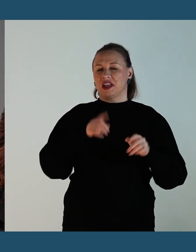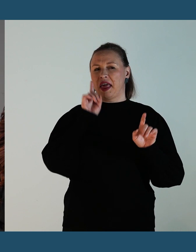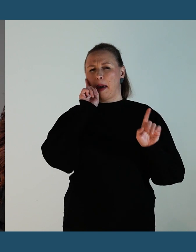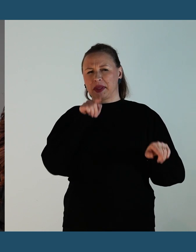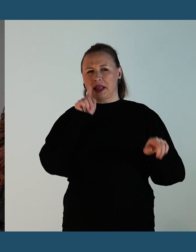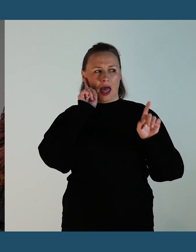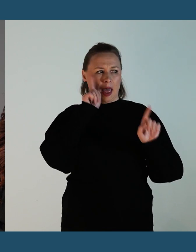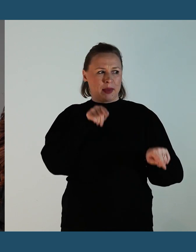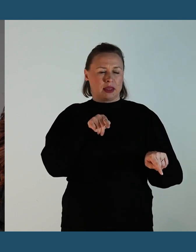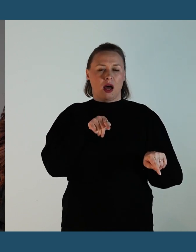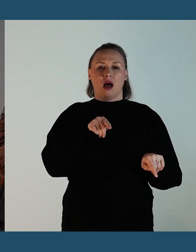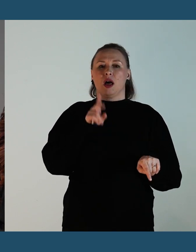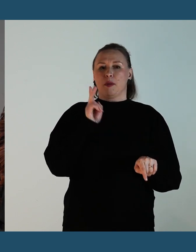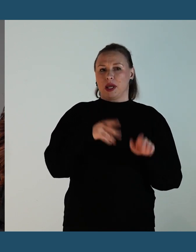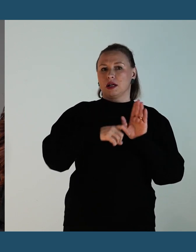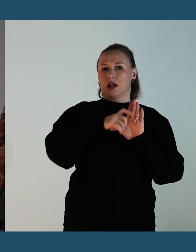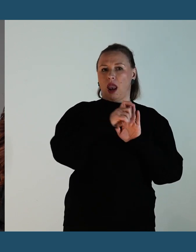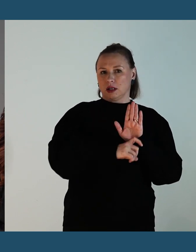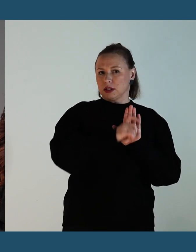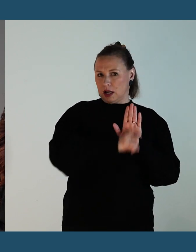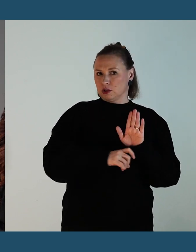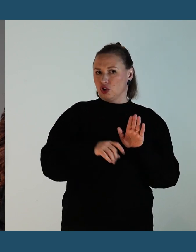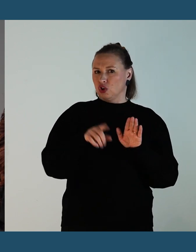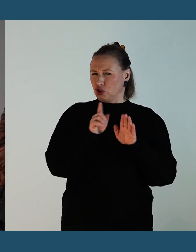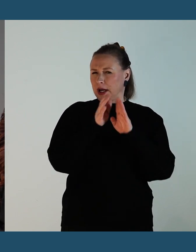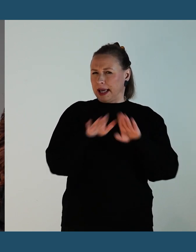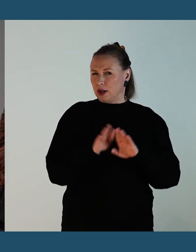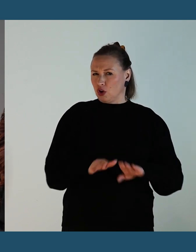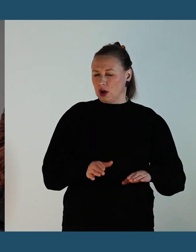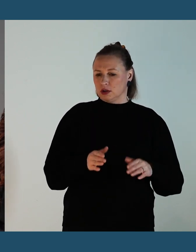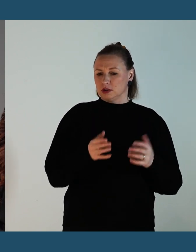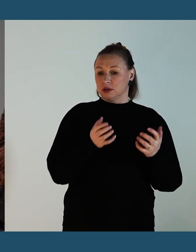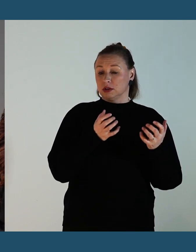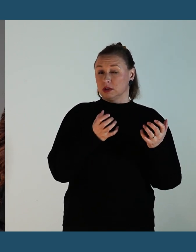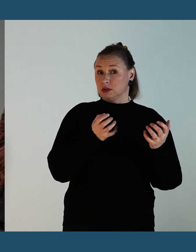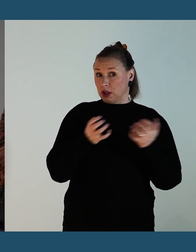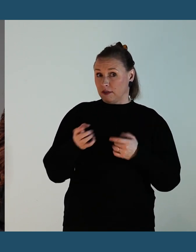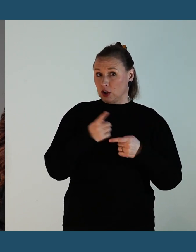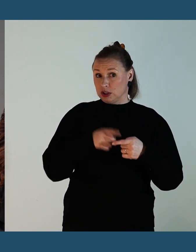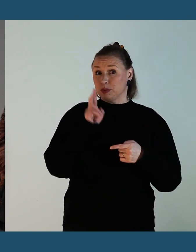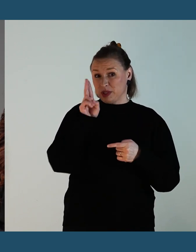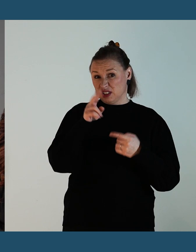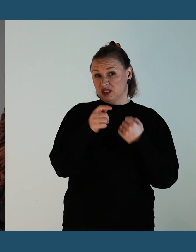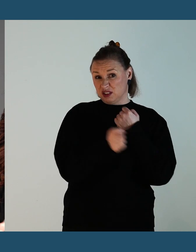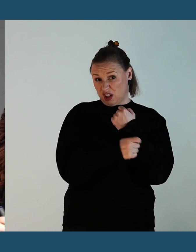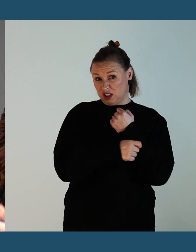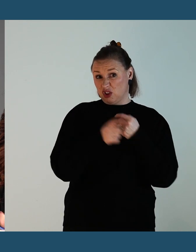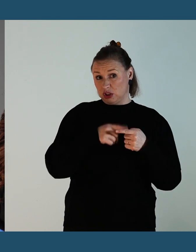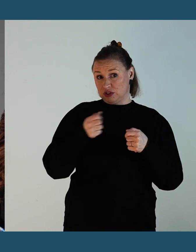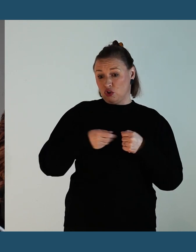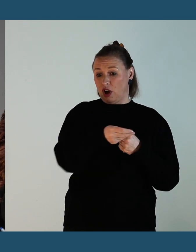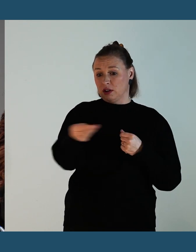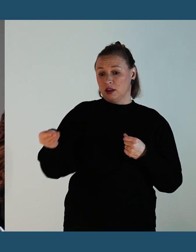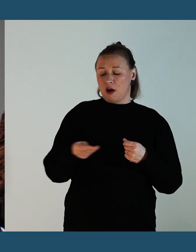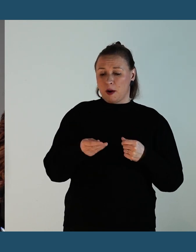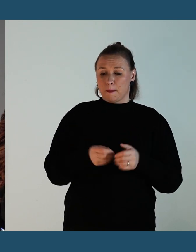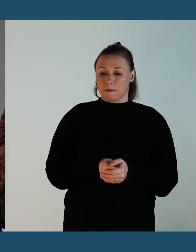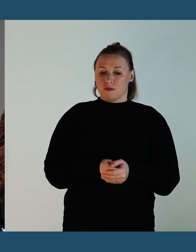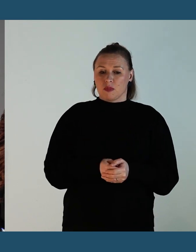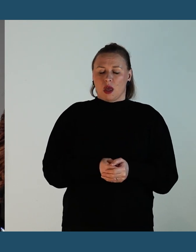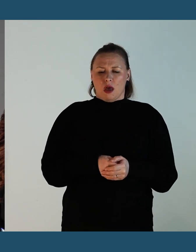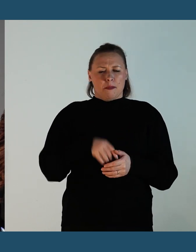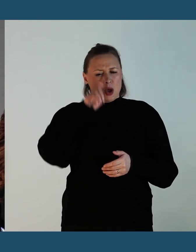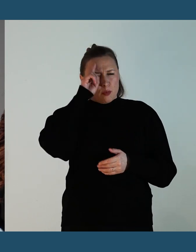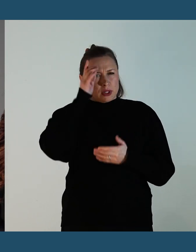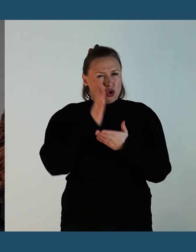sitten lainsäädäntökeinoja siihenkin, että siitä voisi sanktioida. Ja olen ymmärtänyt myös, että tätä